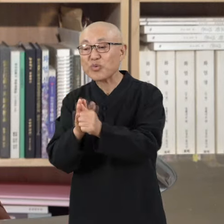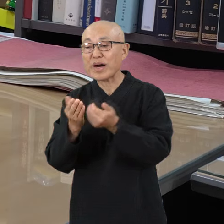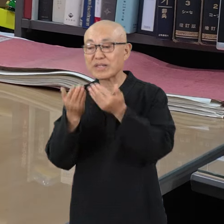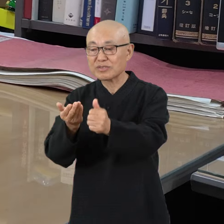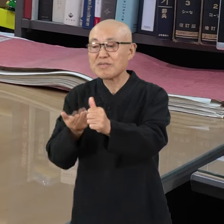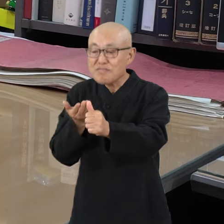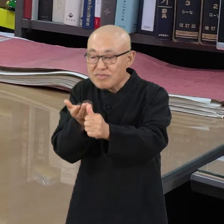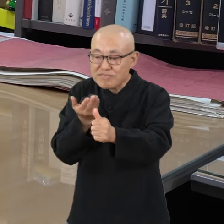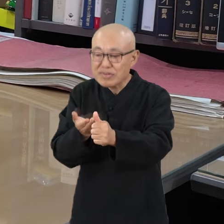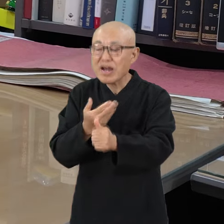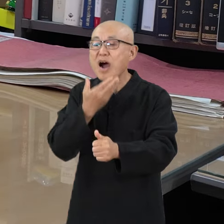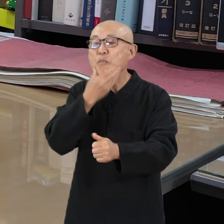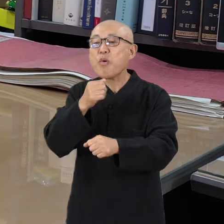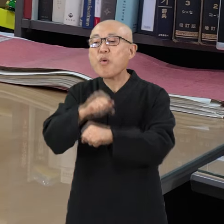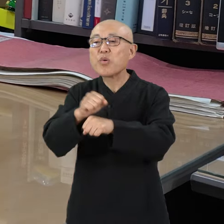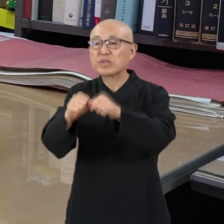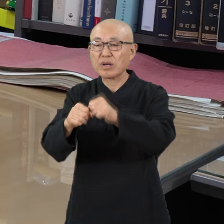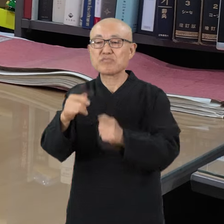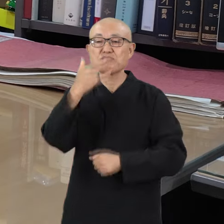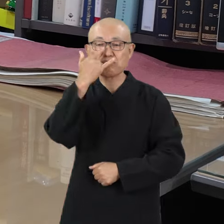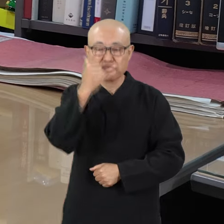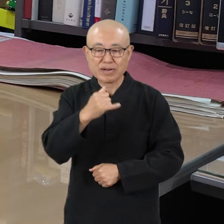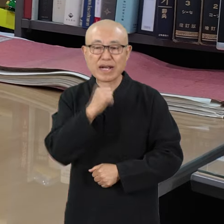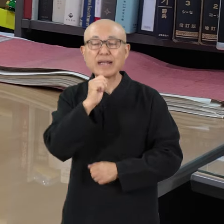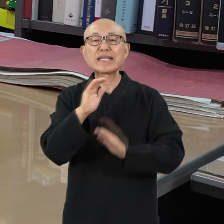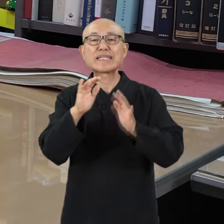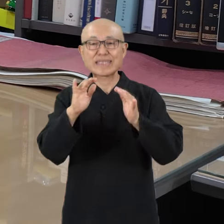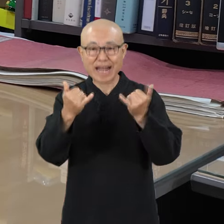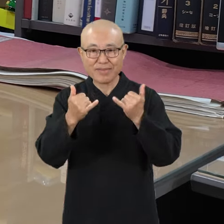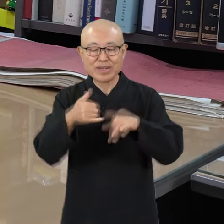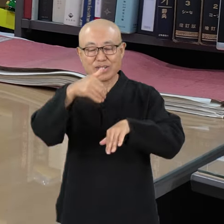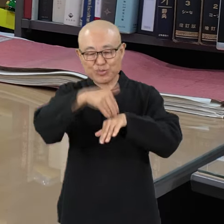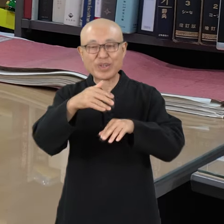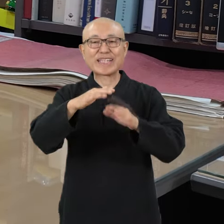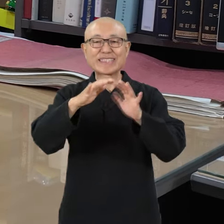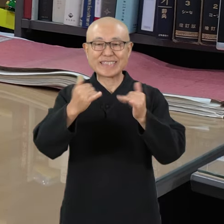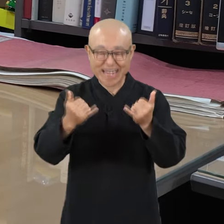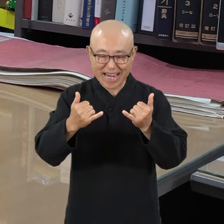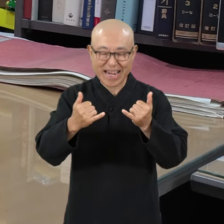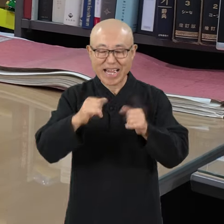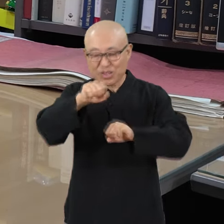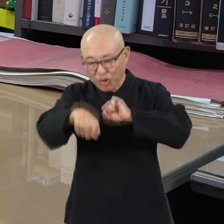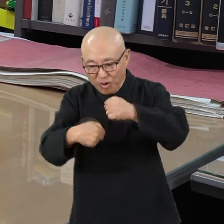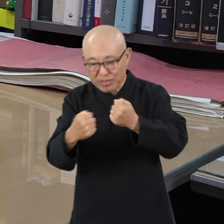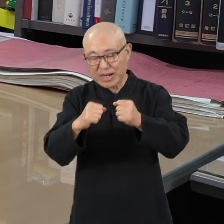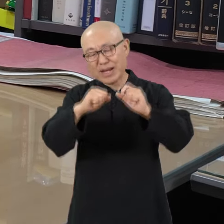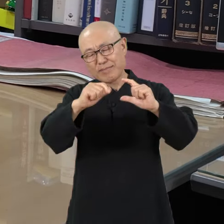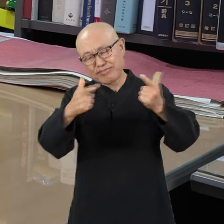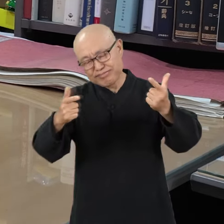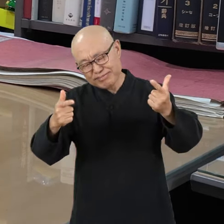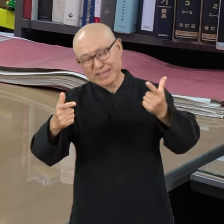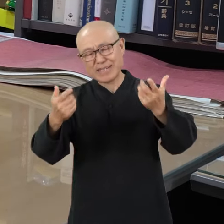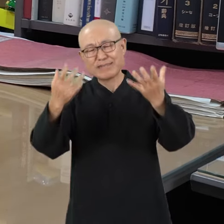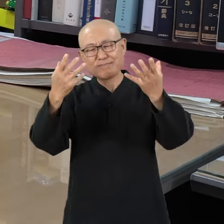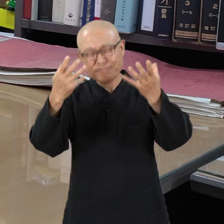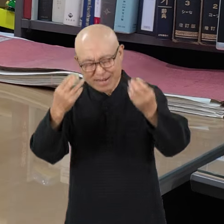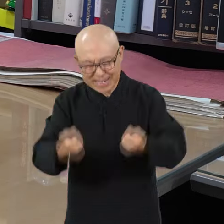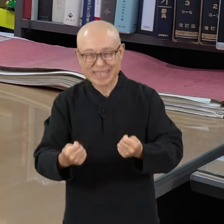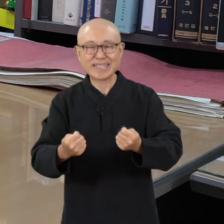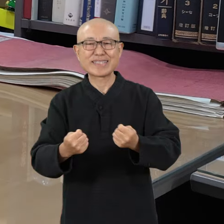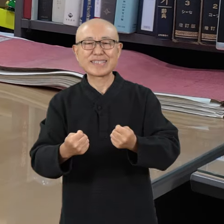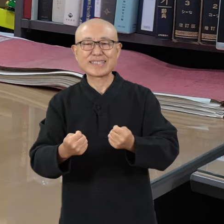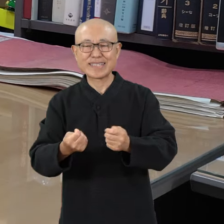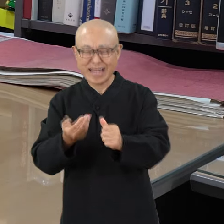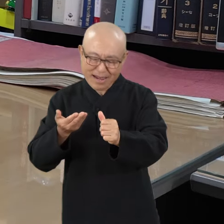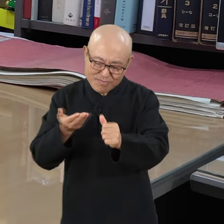공덕 부모님 또 가난한 사람 수행자 동물에 이르기까지 많은 것을